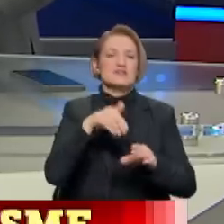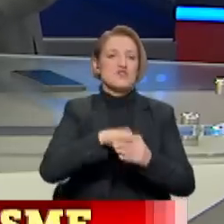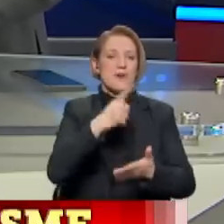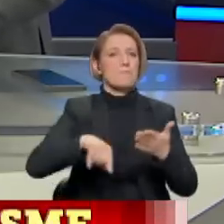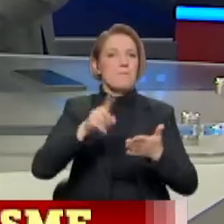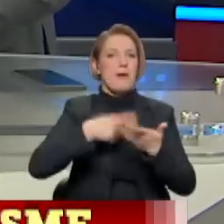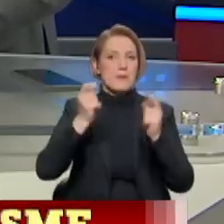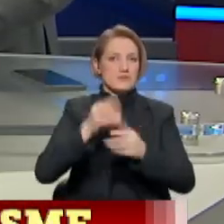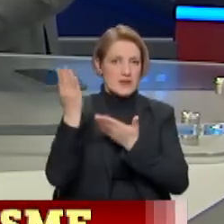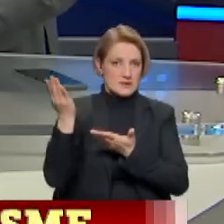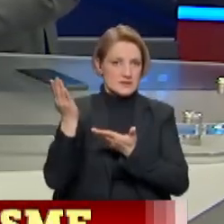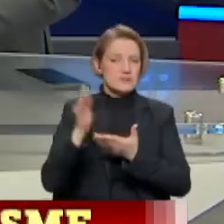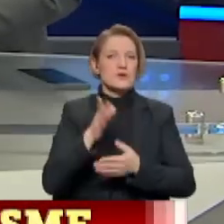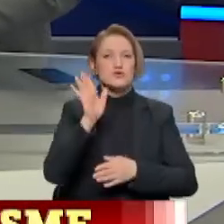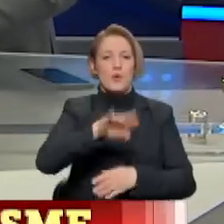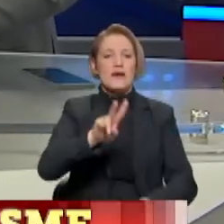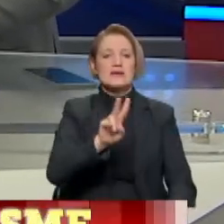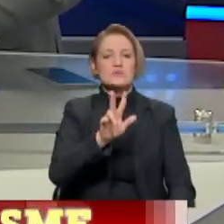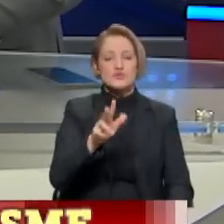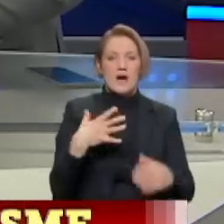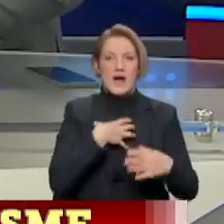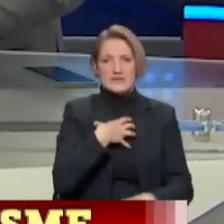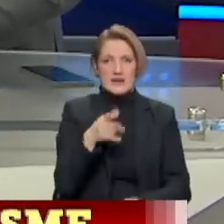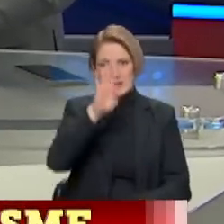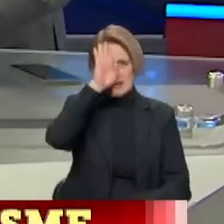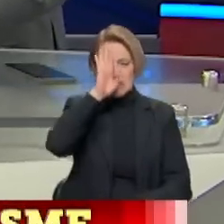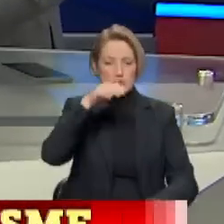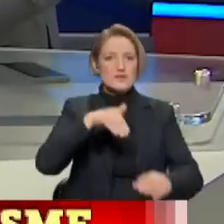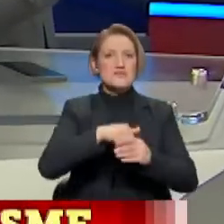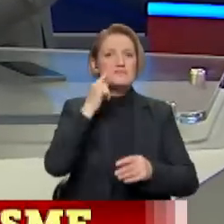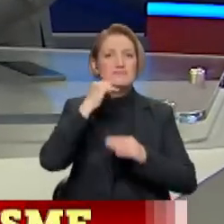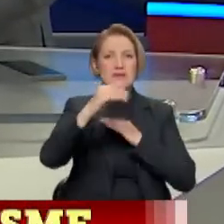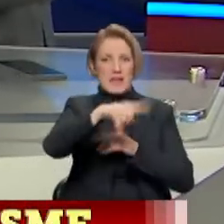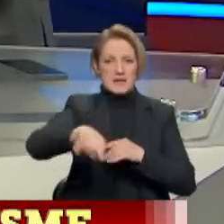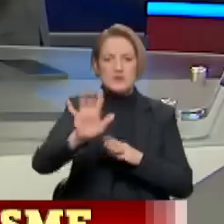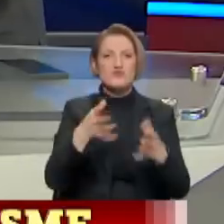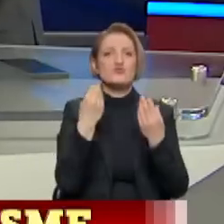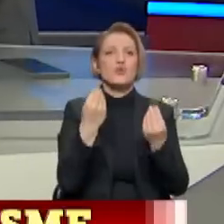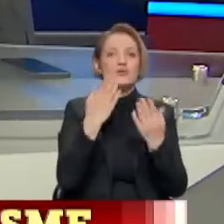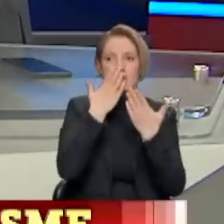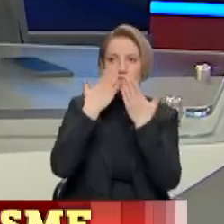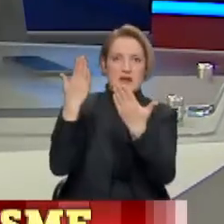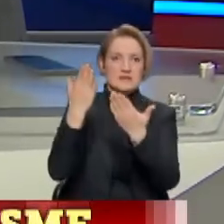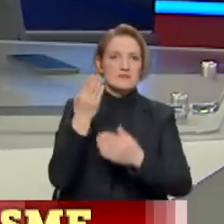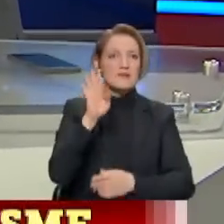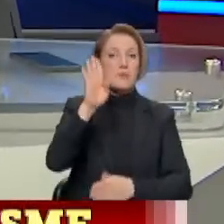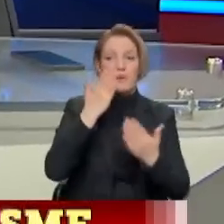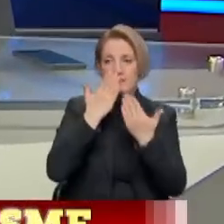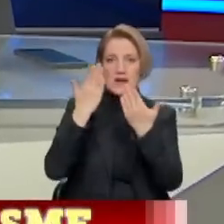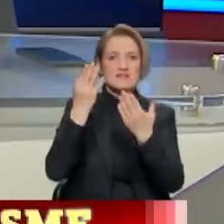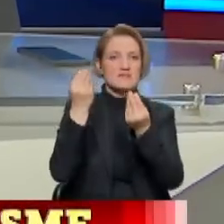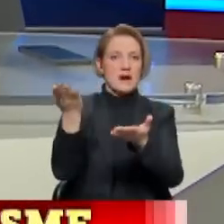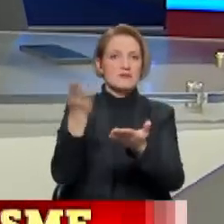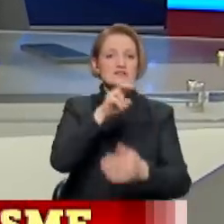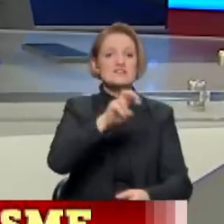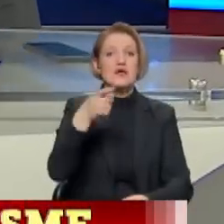Ondan sonra 23 Haziran'da İstanbul seçmeni çok güzel bir ders verdi. Demokrasi dersi verdi. 800